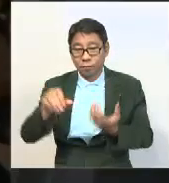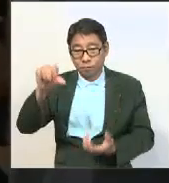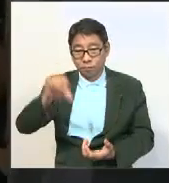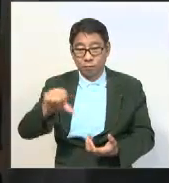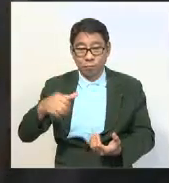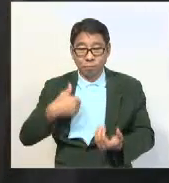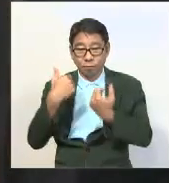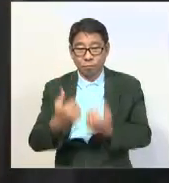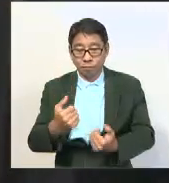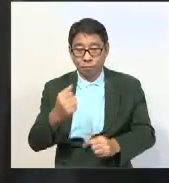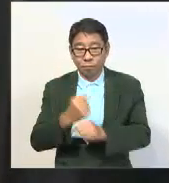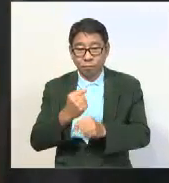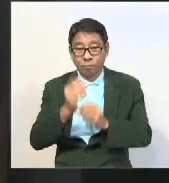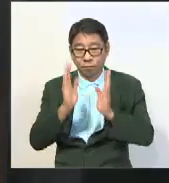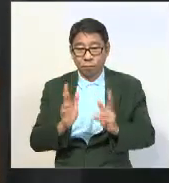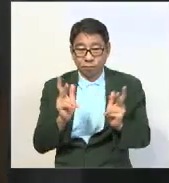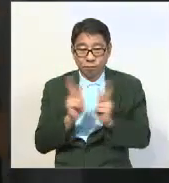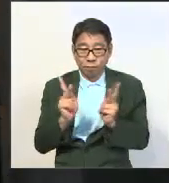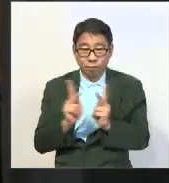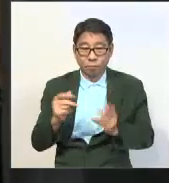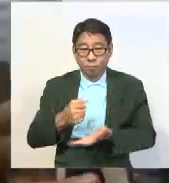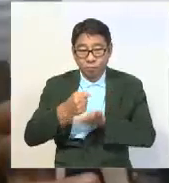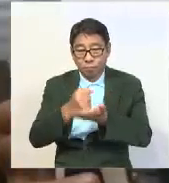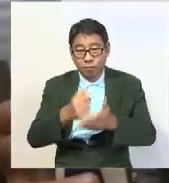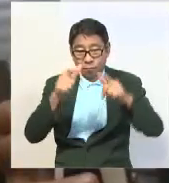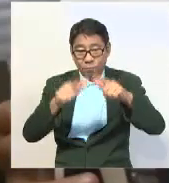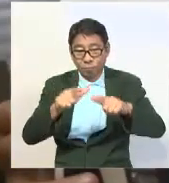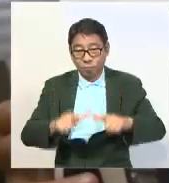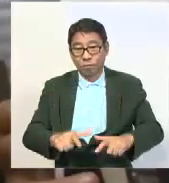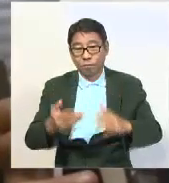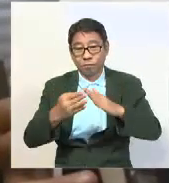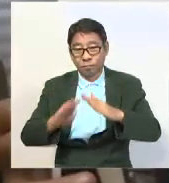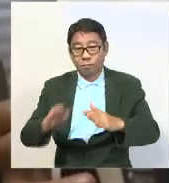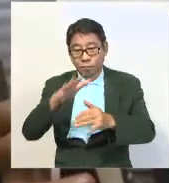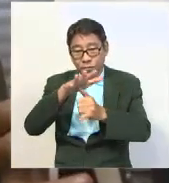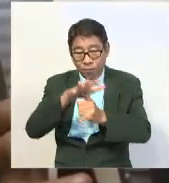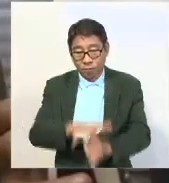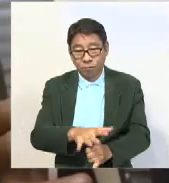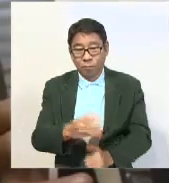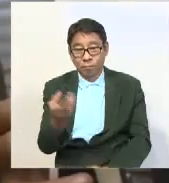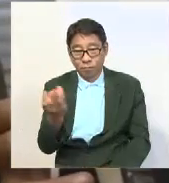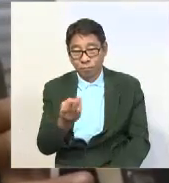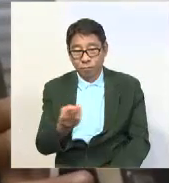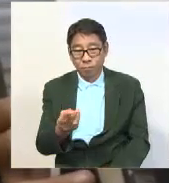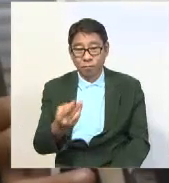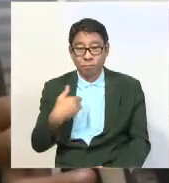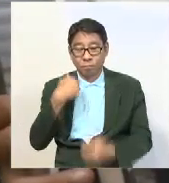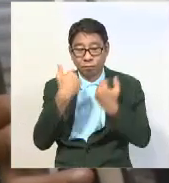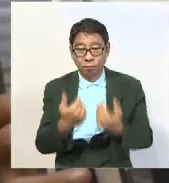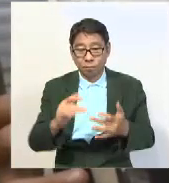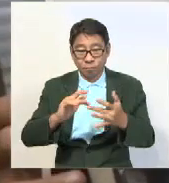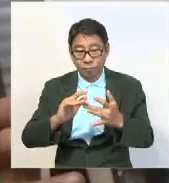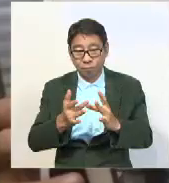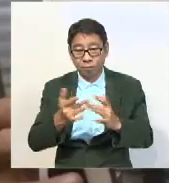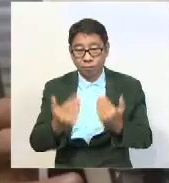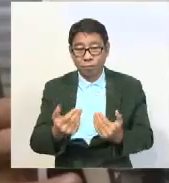ให้ผู้ประกอบการเกิดความหวาดกลัวซึ่งเป็นการช่วยลดจำนวนผู้ประกอบการที่เอาเปรียบผู้บริโภคให้น้อยลงครับแม้ปัจจุบันโลกออนไล